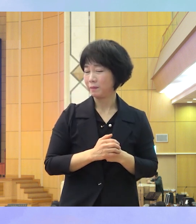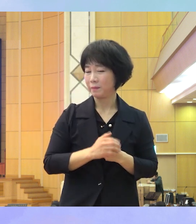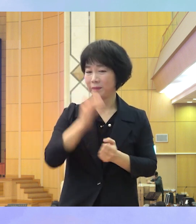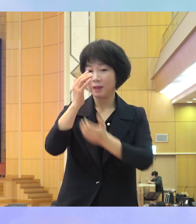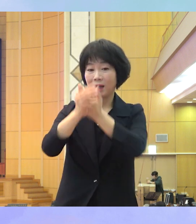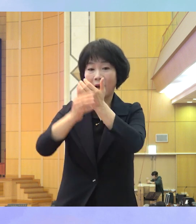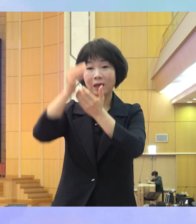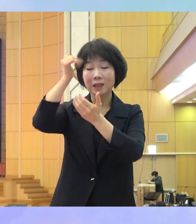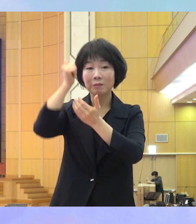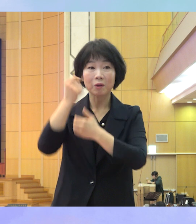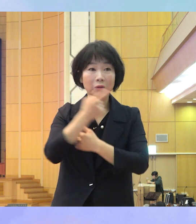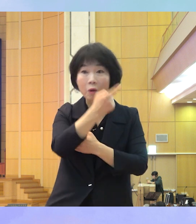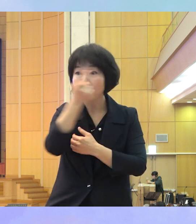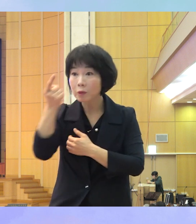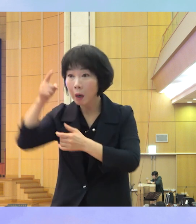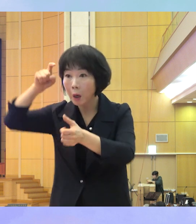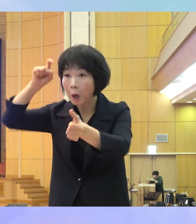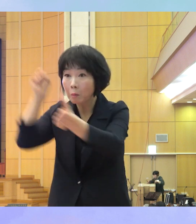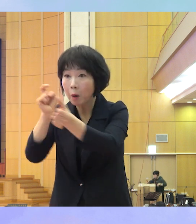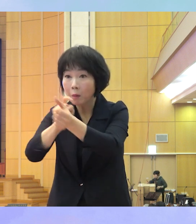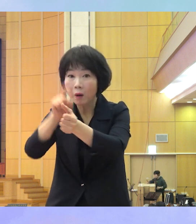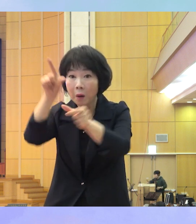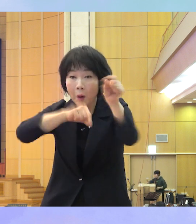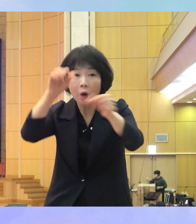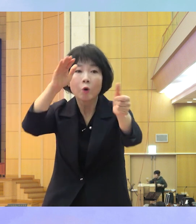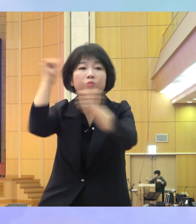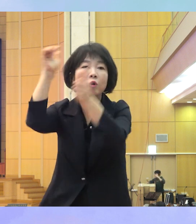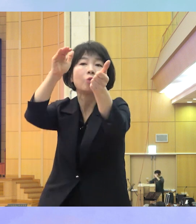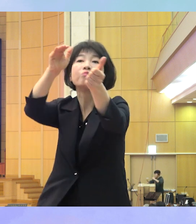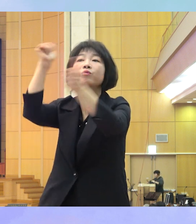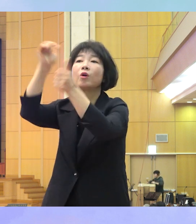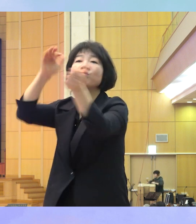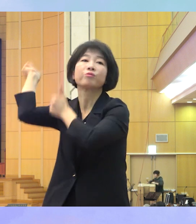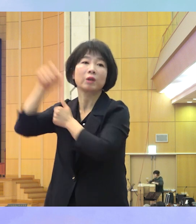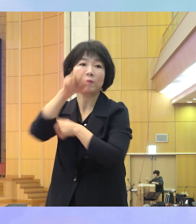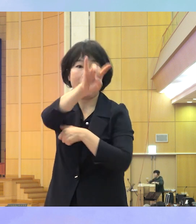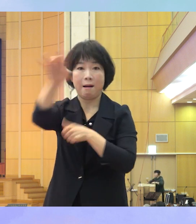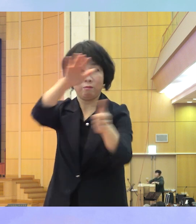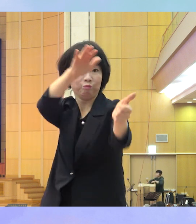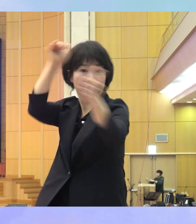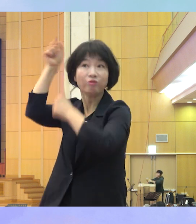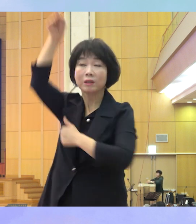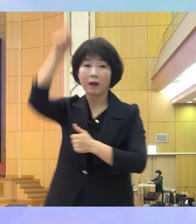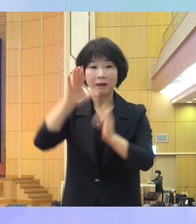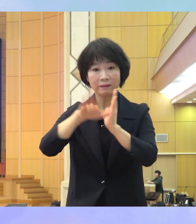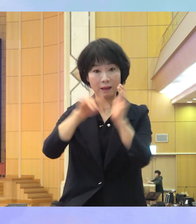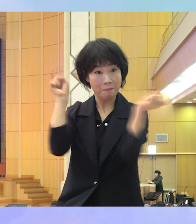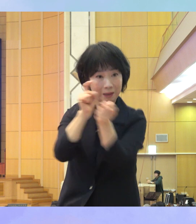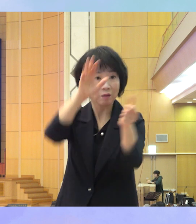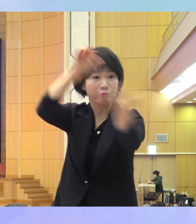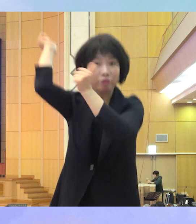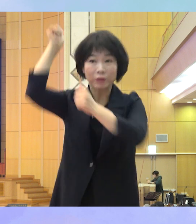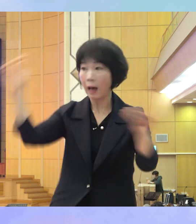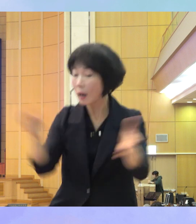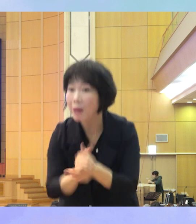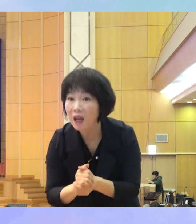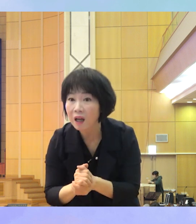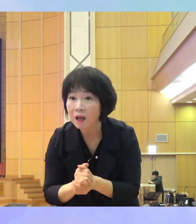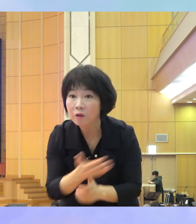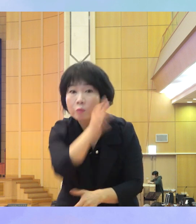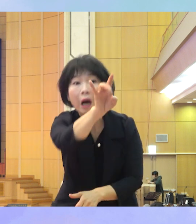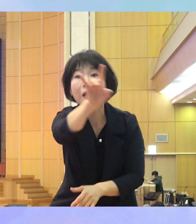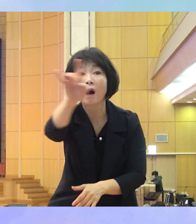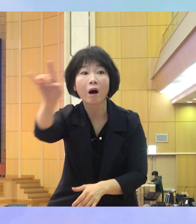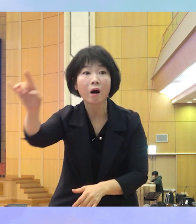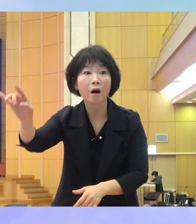하나님이 부르시기도 하고 쓰시기도 하고 하나님이 영광을 받으시기도 하는 것입니다. 그래서 여러분들 보면 여러분 개인적으로